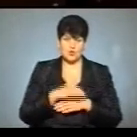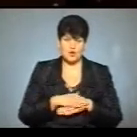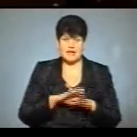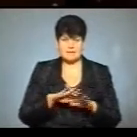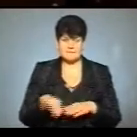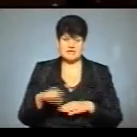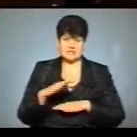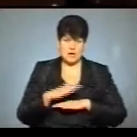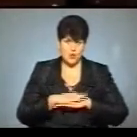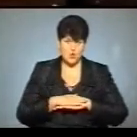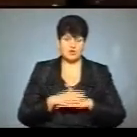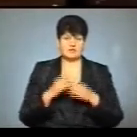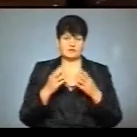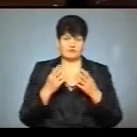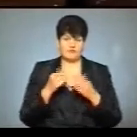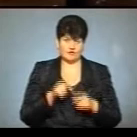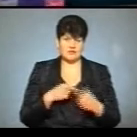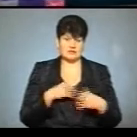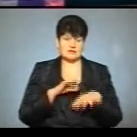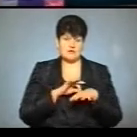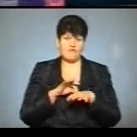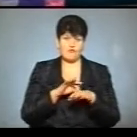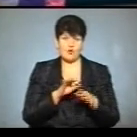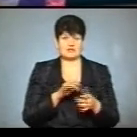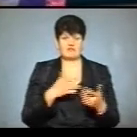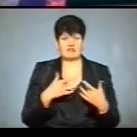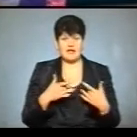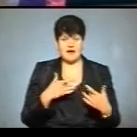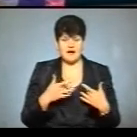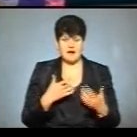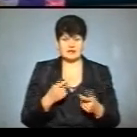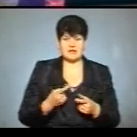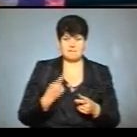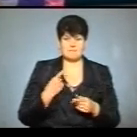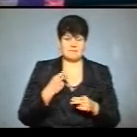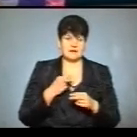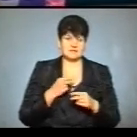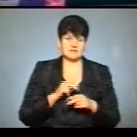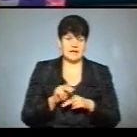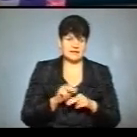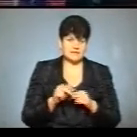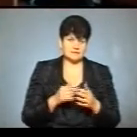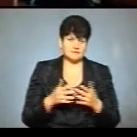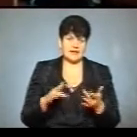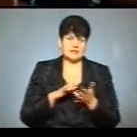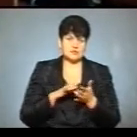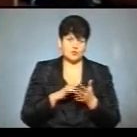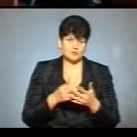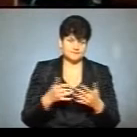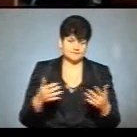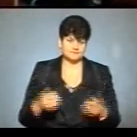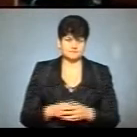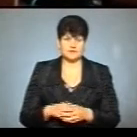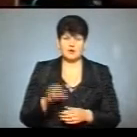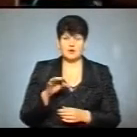Після уроків вона нас водить в театр, на майстер-класи всякі, на екскурсії. Ольга